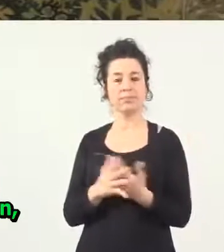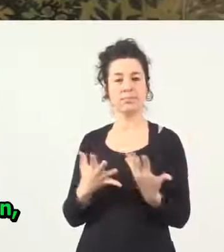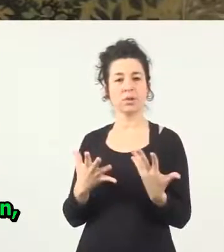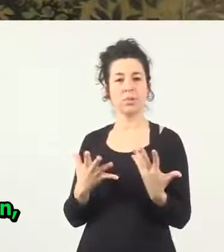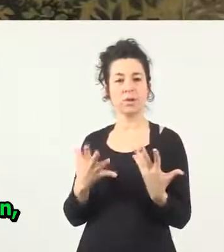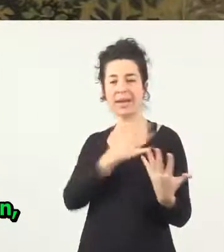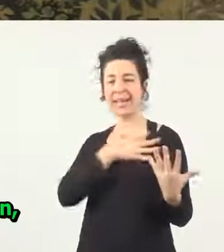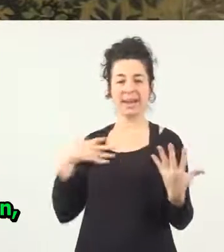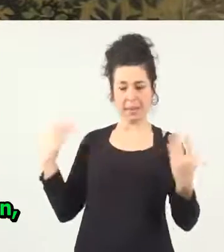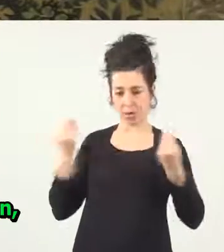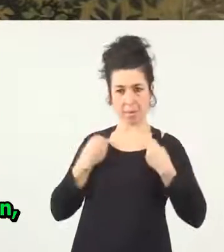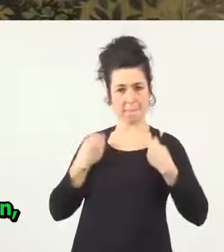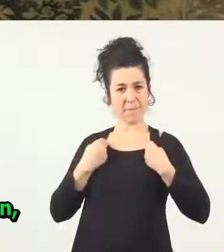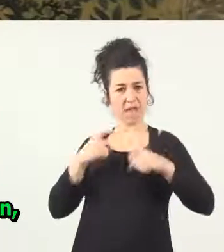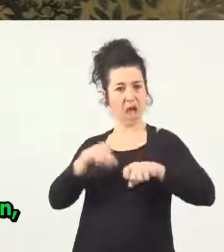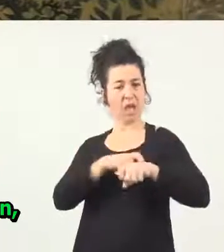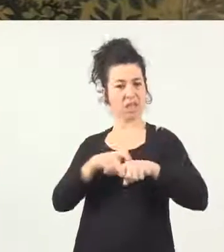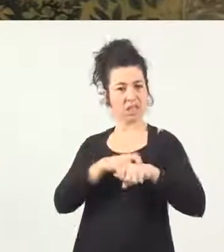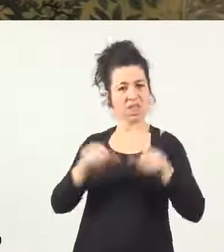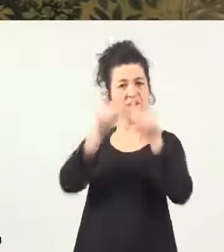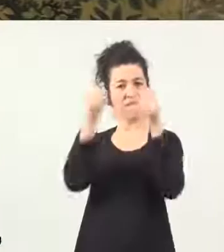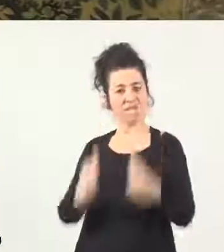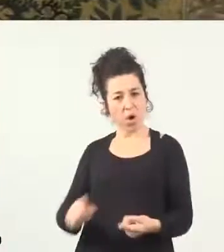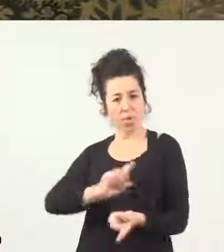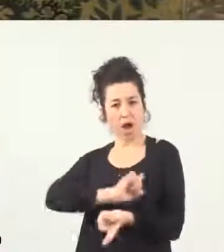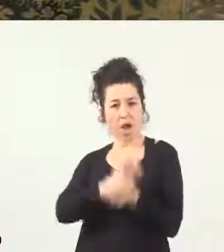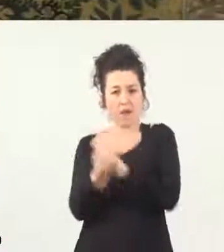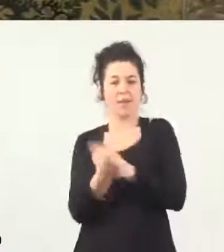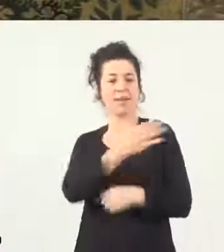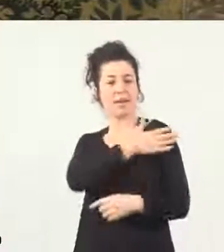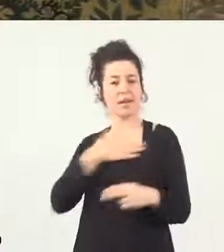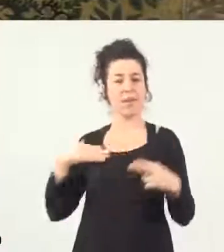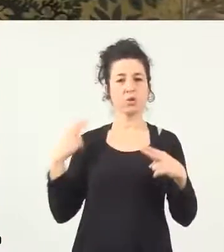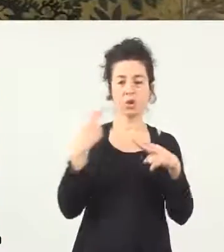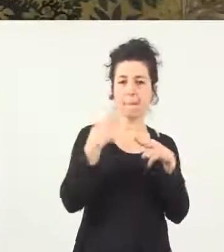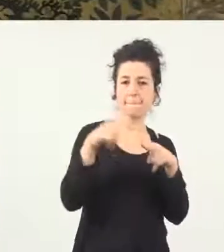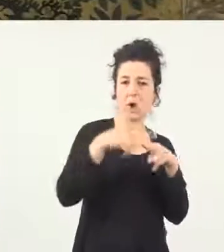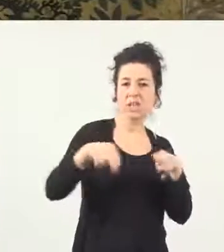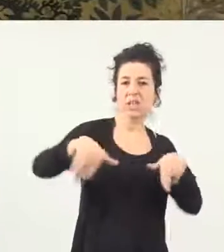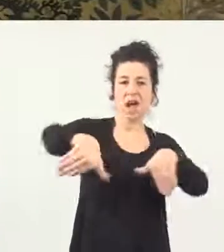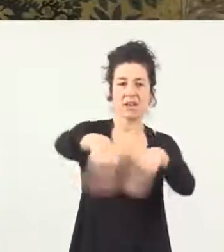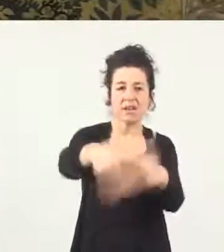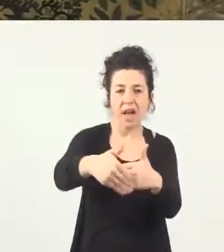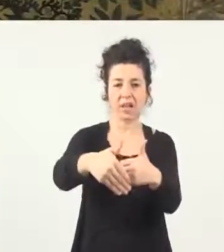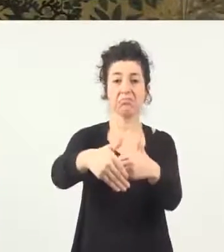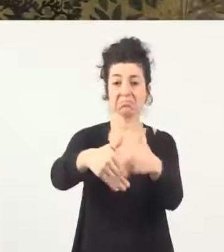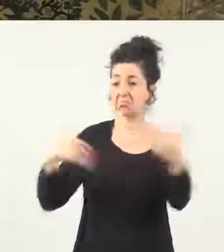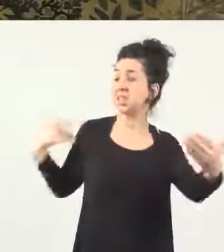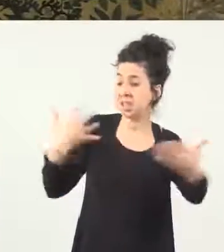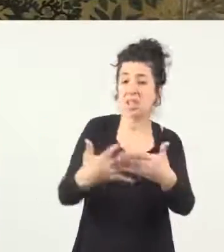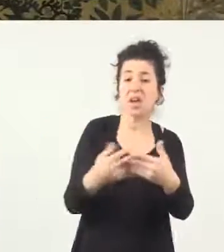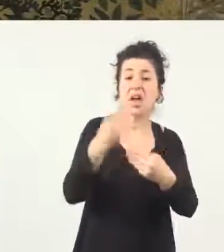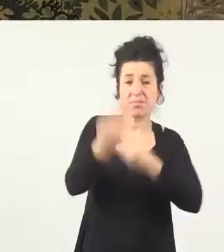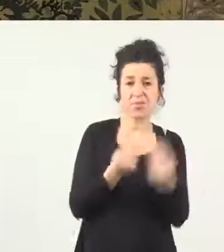bizitza estiloak aldatu nahi genituela, bizi moduak, politika egin nahi genuela ba hori kalean, eta hori egin dugu.